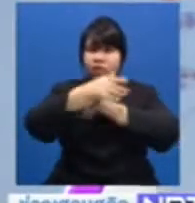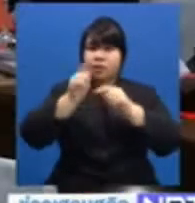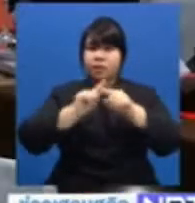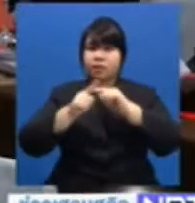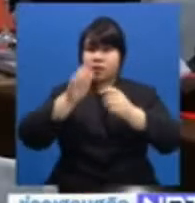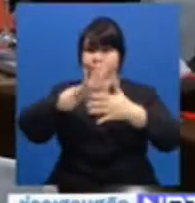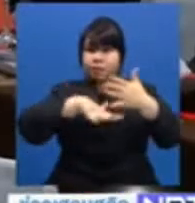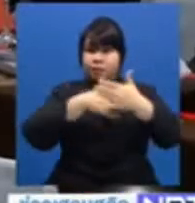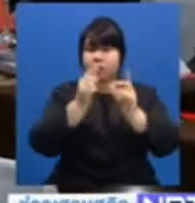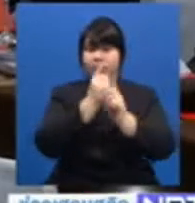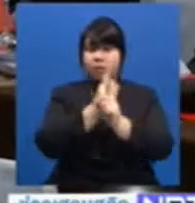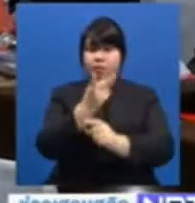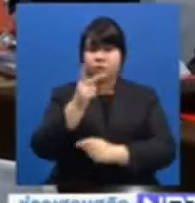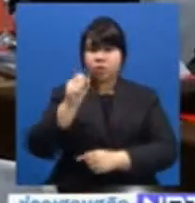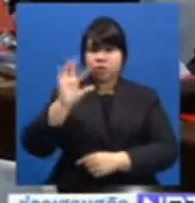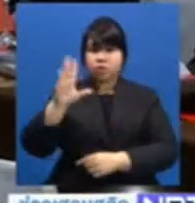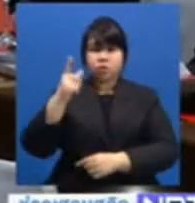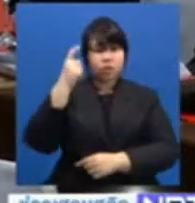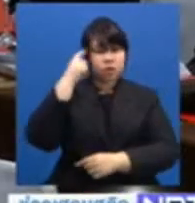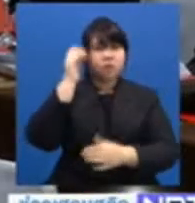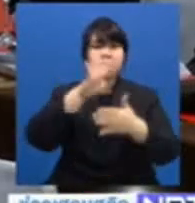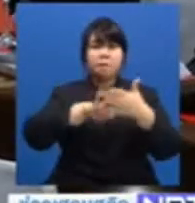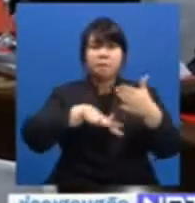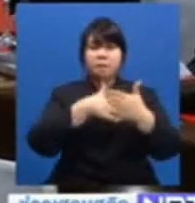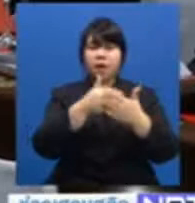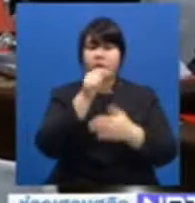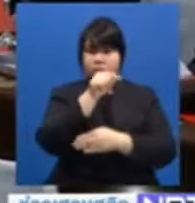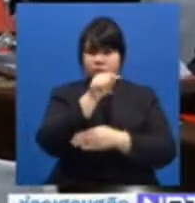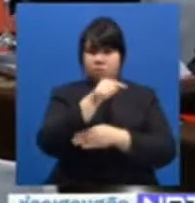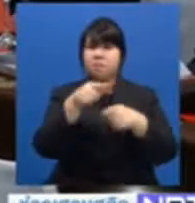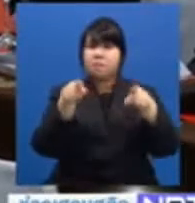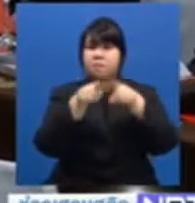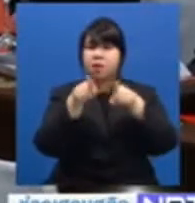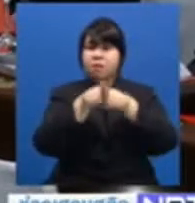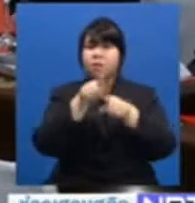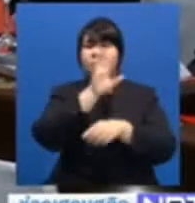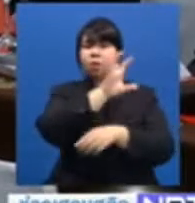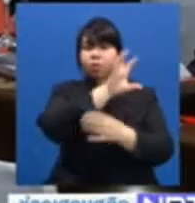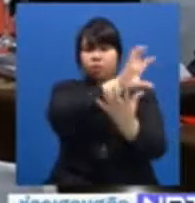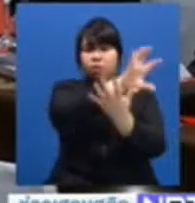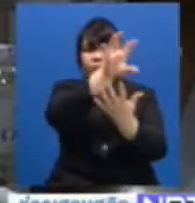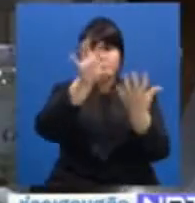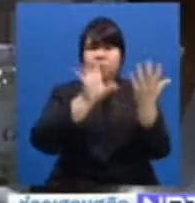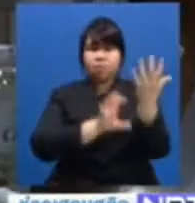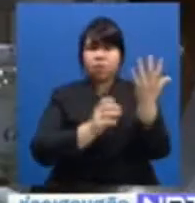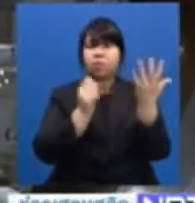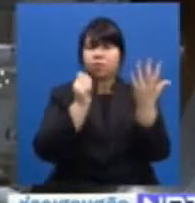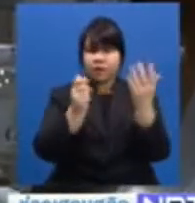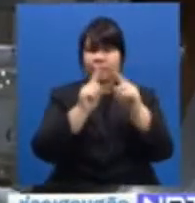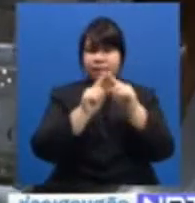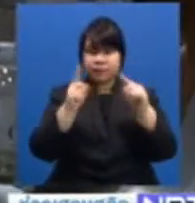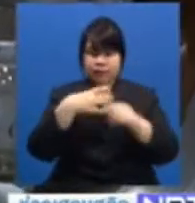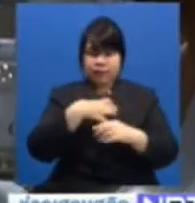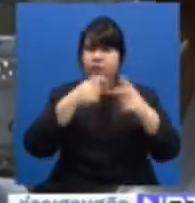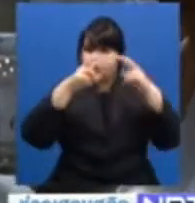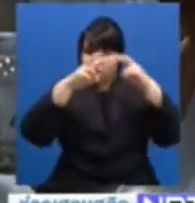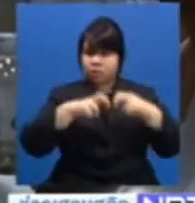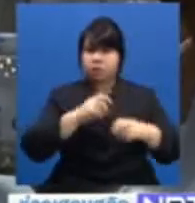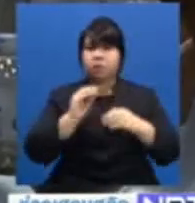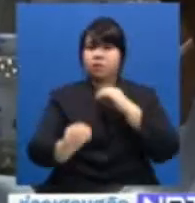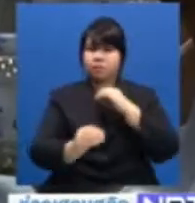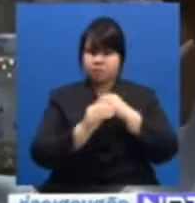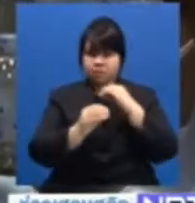ชวนนั้นหลายประเทศมองว่าแผนดังกล่าวสอดคล้องกับแผนของประเทศเพื่อนบ้านแล้วแต่อยากให้ทำการศึกษาเพิ่มเติม